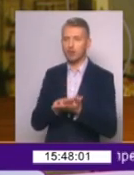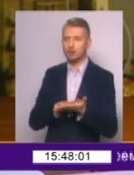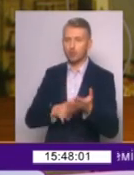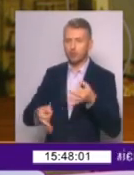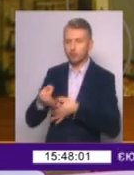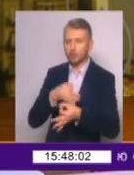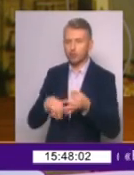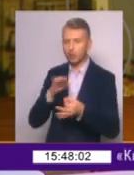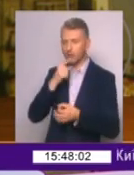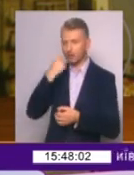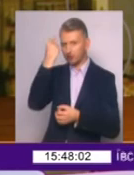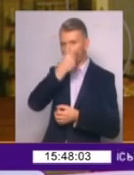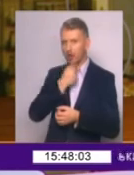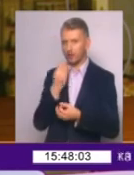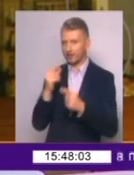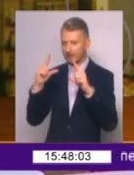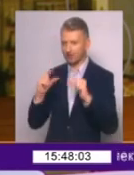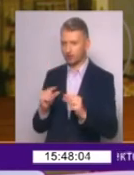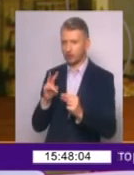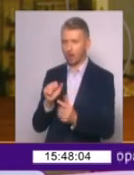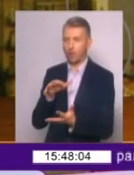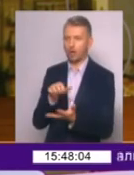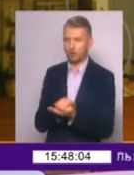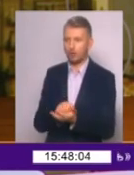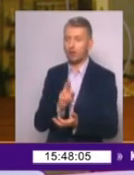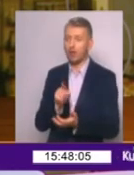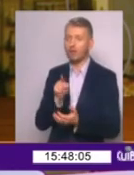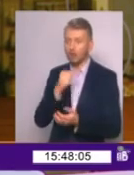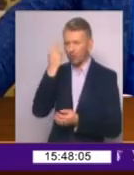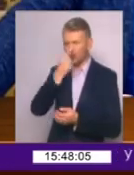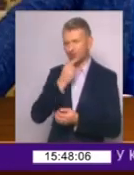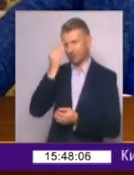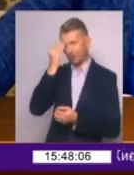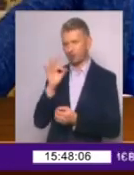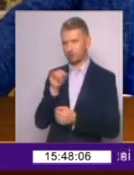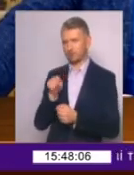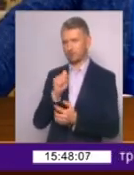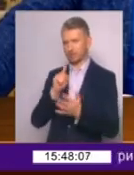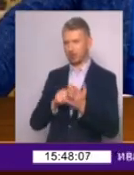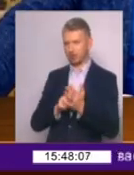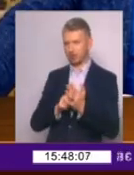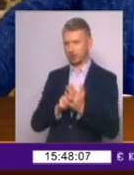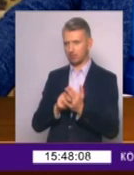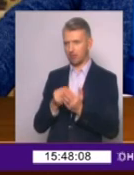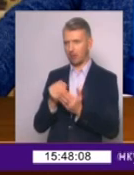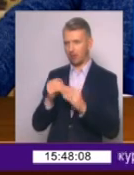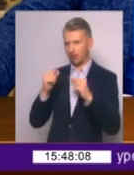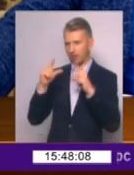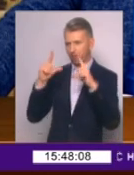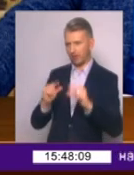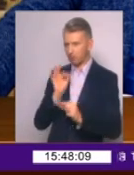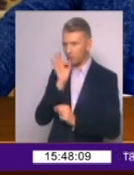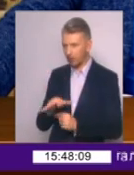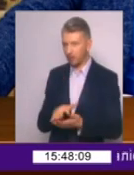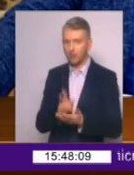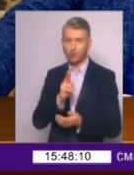дискусія з приводу індивідуальних знижок на оренду. Яким чином ви ставитеся особисто до ось цього питання індивідуальних знижок? Тому що хтось говорить про